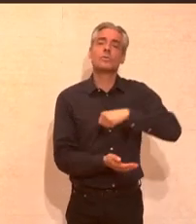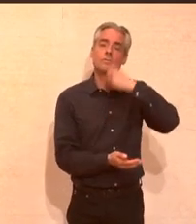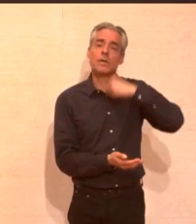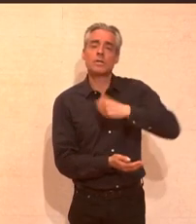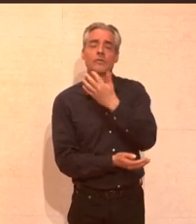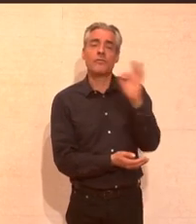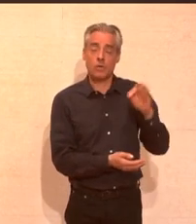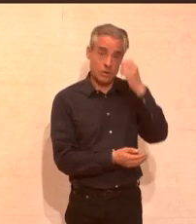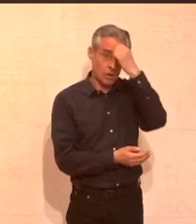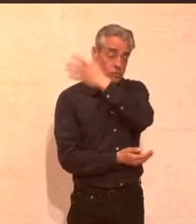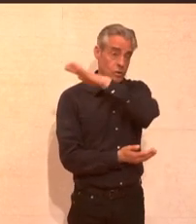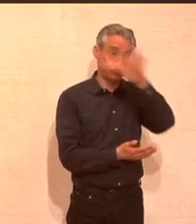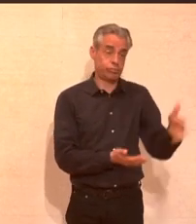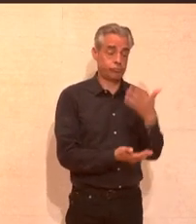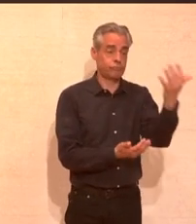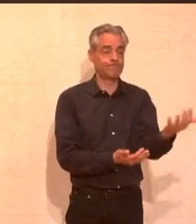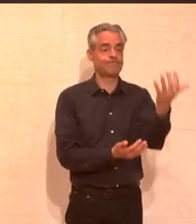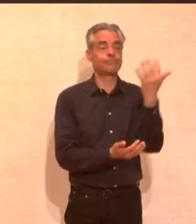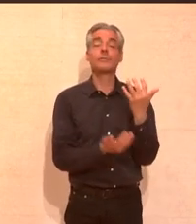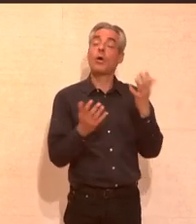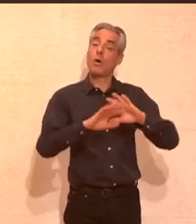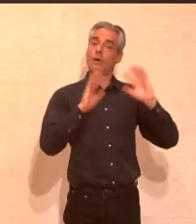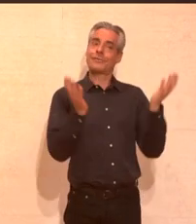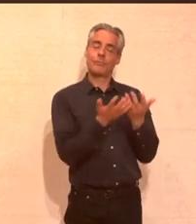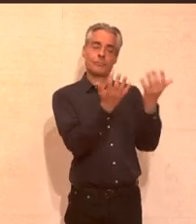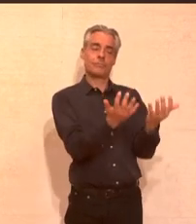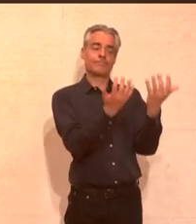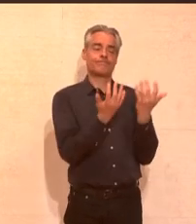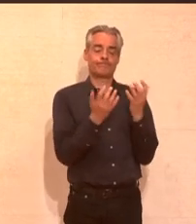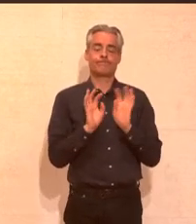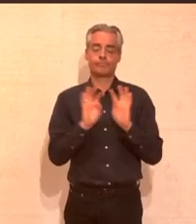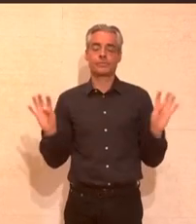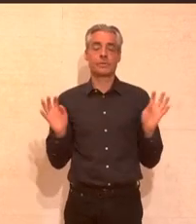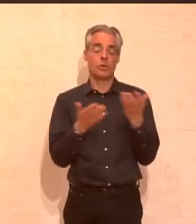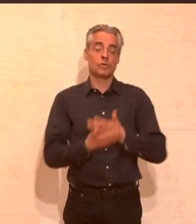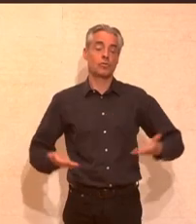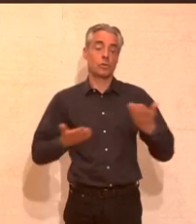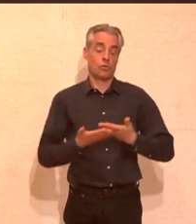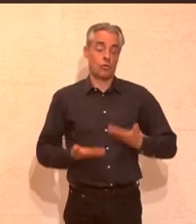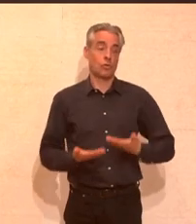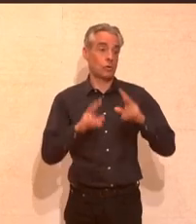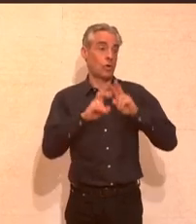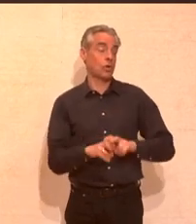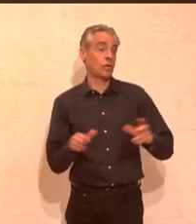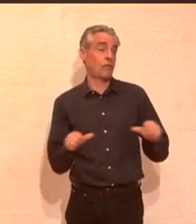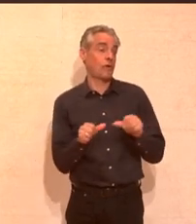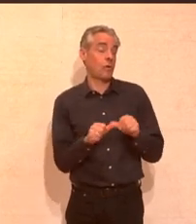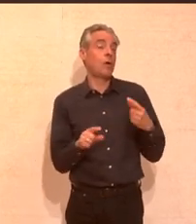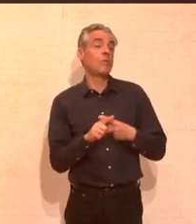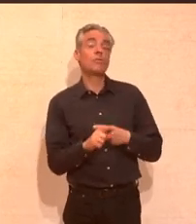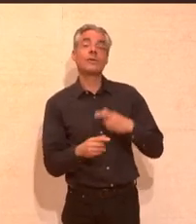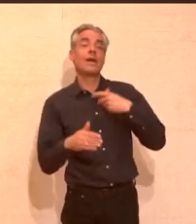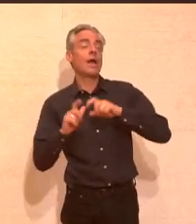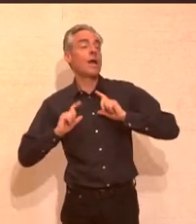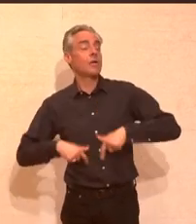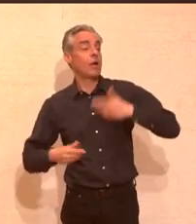de France et des États-Unis, et elles vont vous présenter un état des lieux du sujet et des interventions à l'école